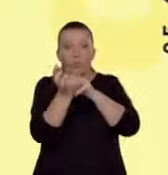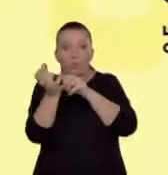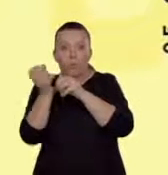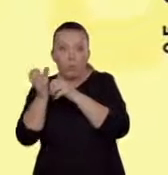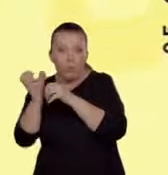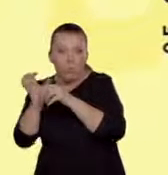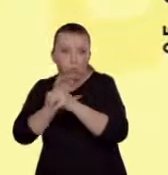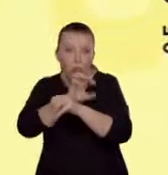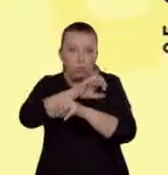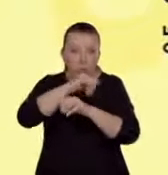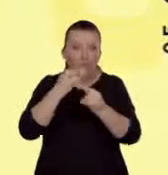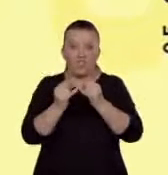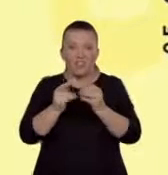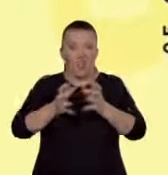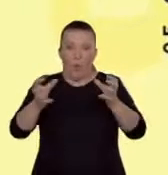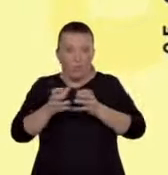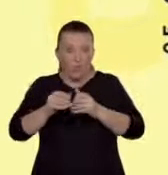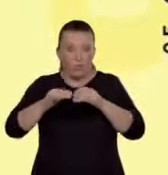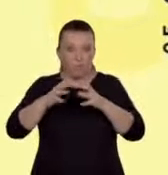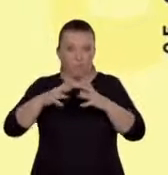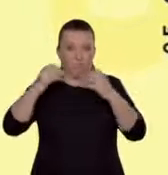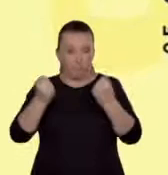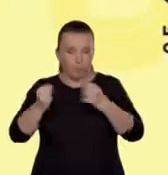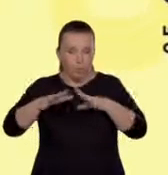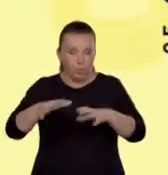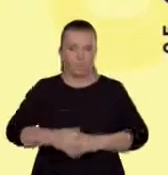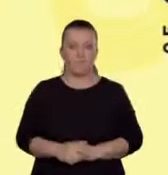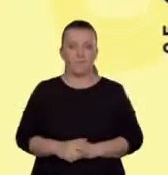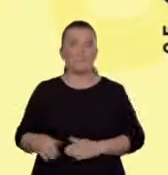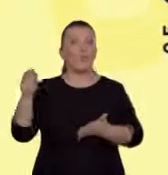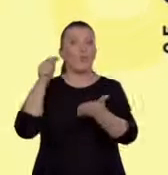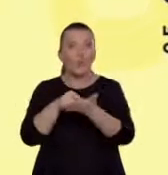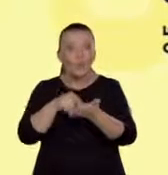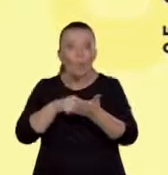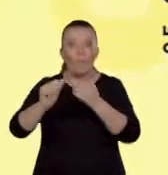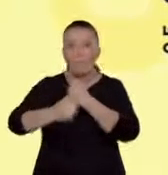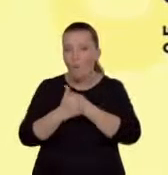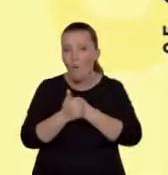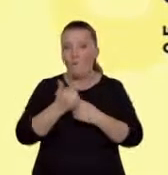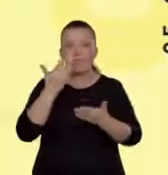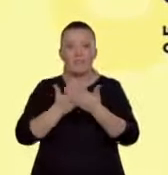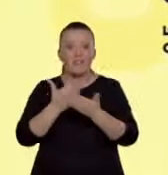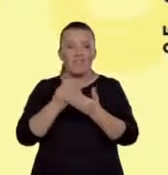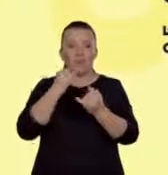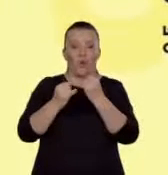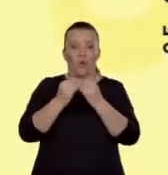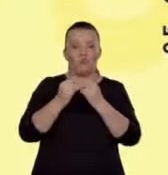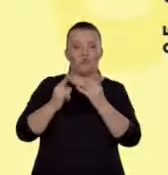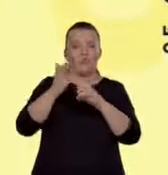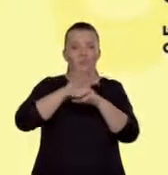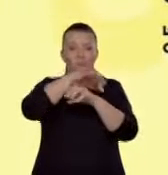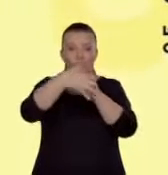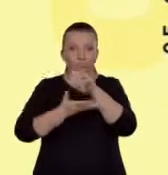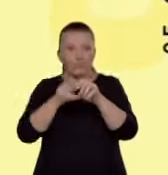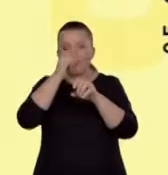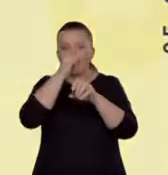gazową, nawet gdyby prowadziła ją całą swoją powierzchnią. I to właśnie jest główny powód, dlaczego kuliste komórki nie osiągają